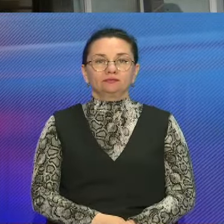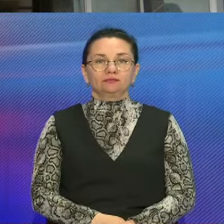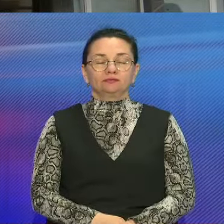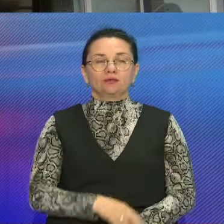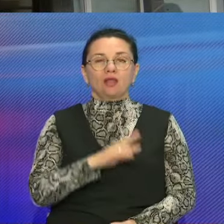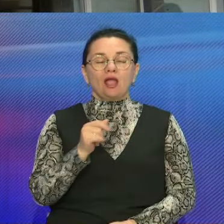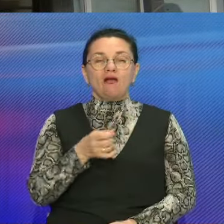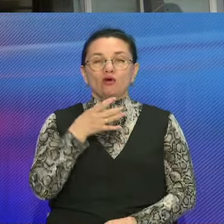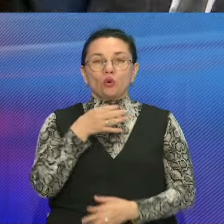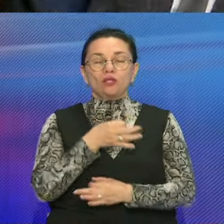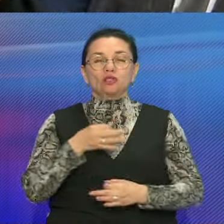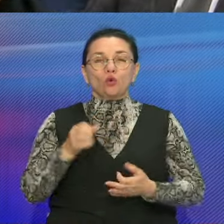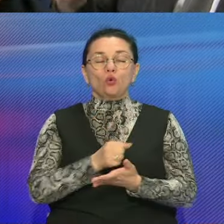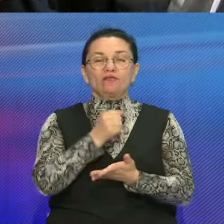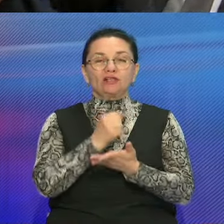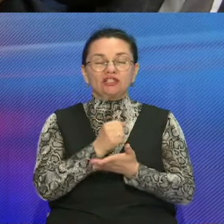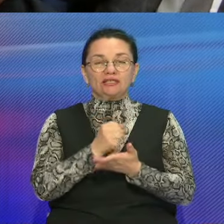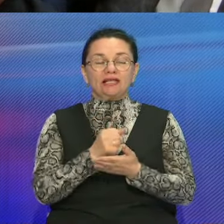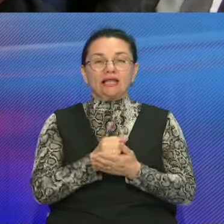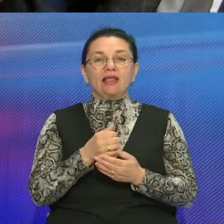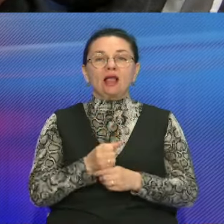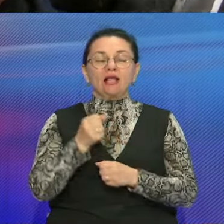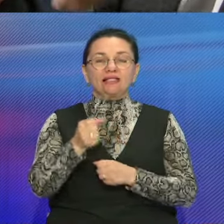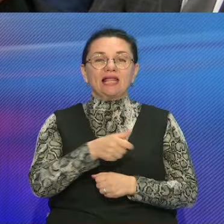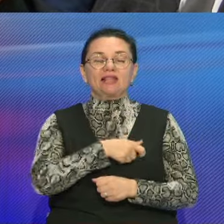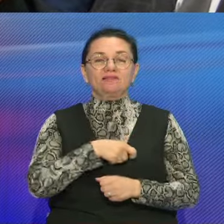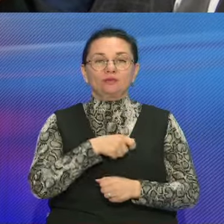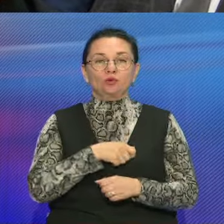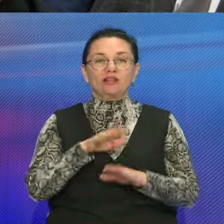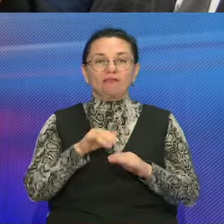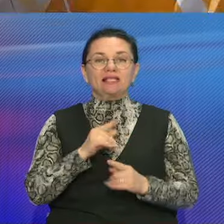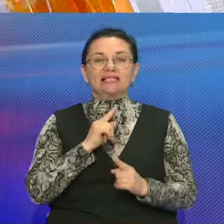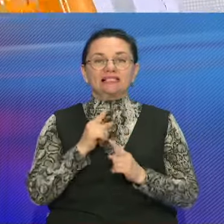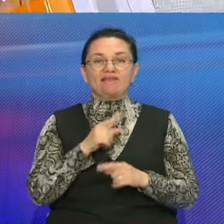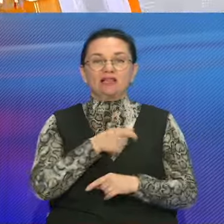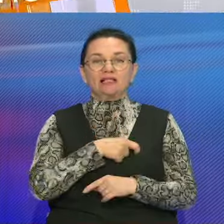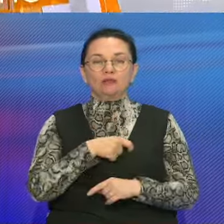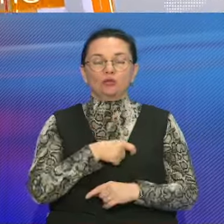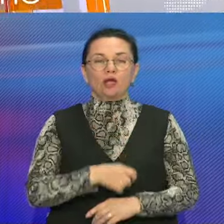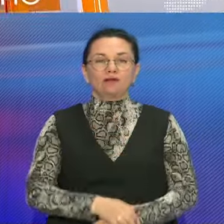У Приньомані затверджені імена делегатів УНС від місцевих советів депутатів.